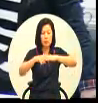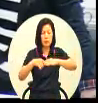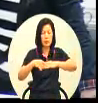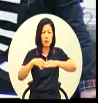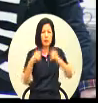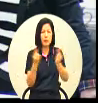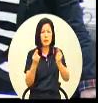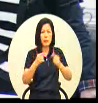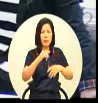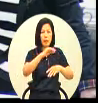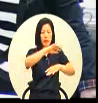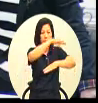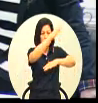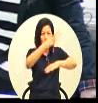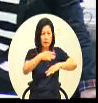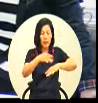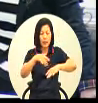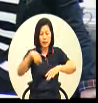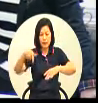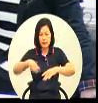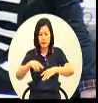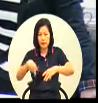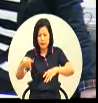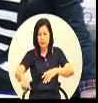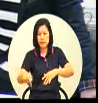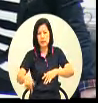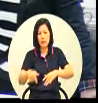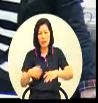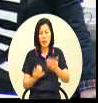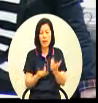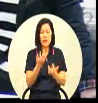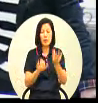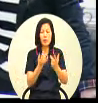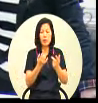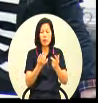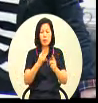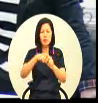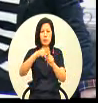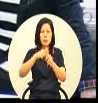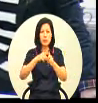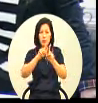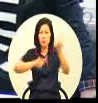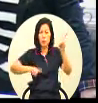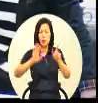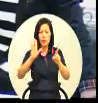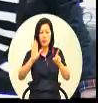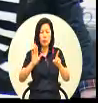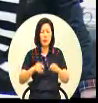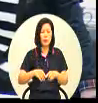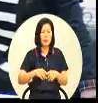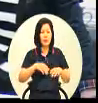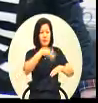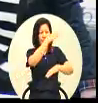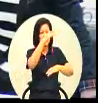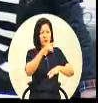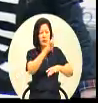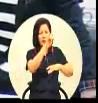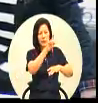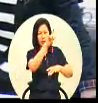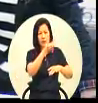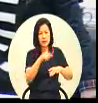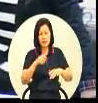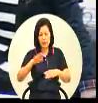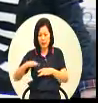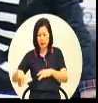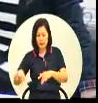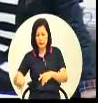山顶的温度，含按山脚的温度，它温度一定是有落差。所以按大便来去到山顶，我拢会感觉气候，好，大概至少比了我们山